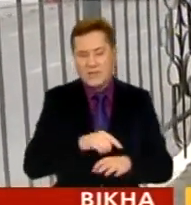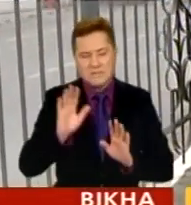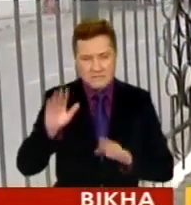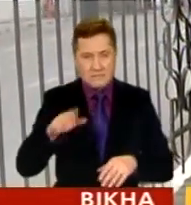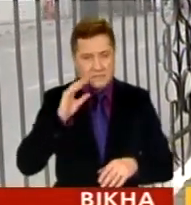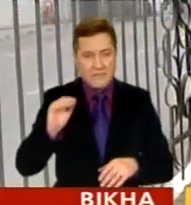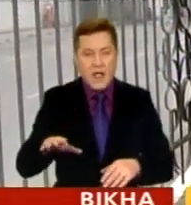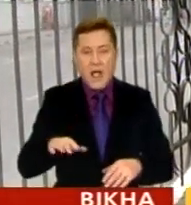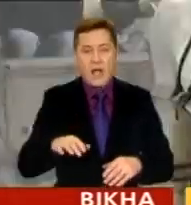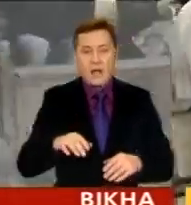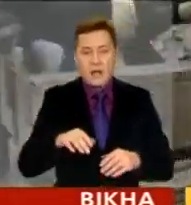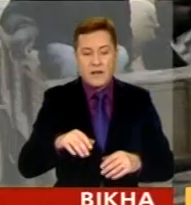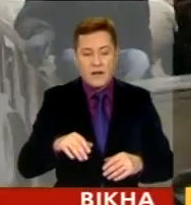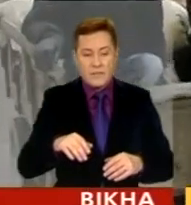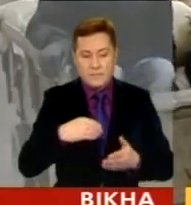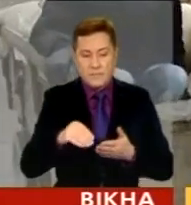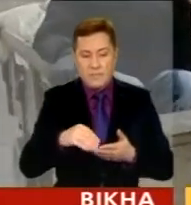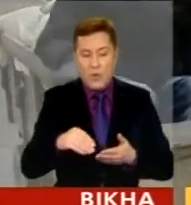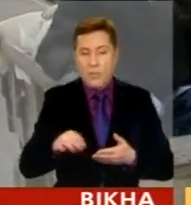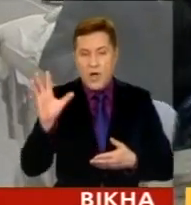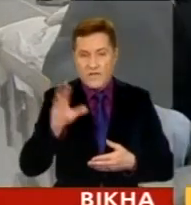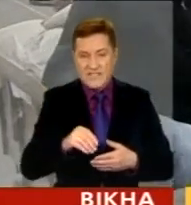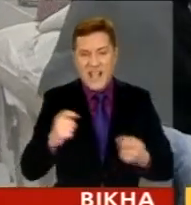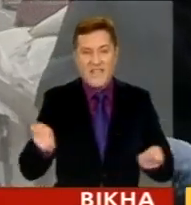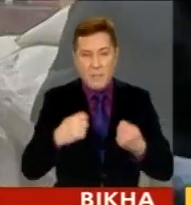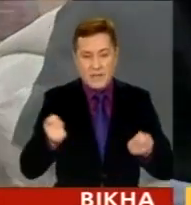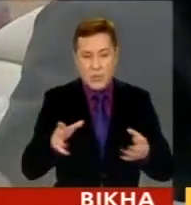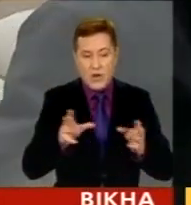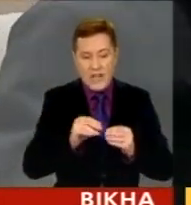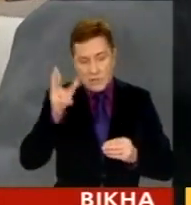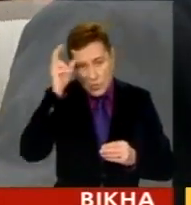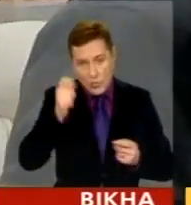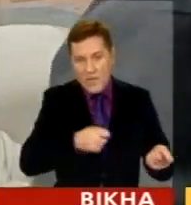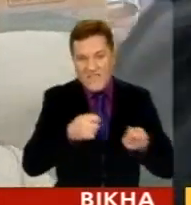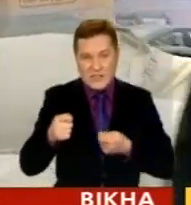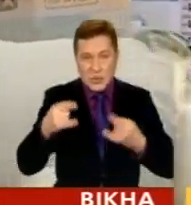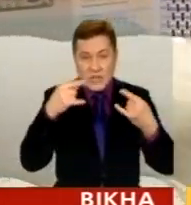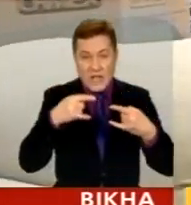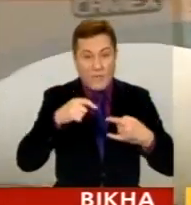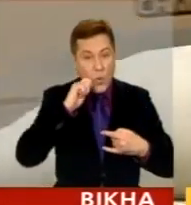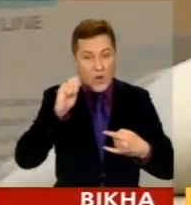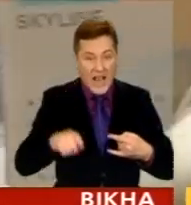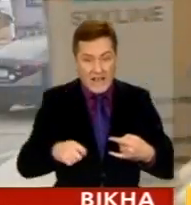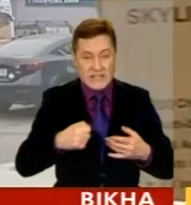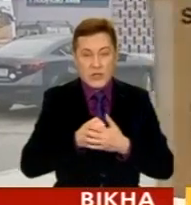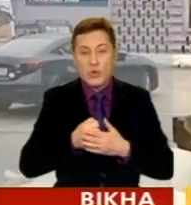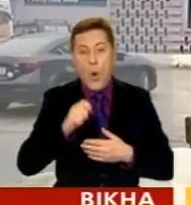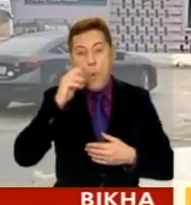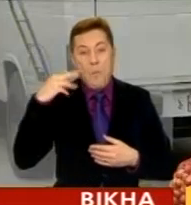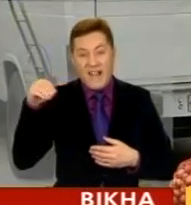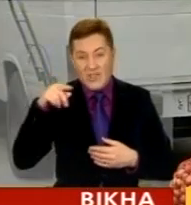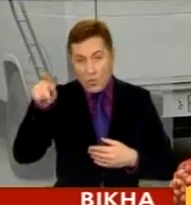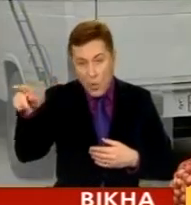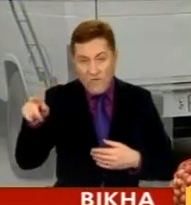перепуску з порожніми руками не йдуть. Ось, приміром, на підводі разом з крупами везуть телевізора. Українці ж до Молдови їдуть по овочі та